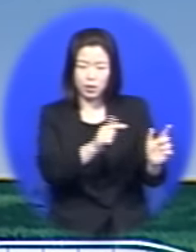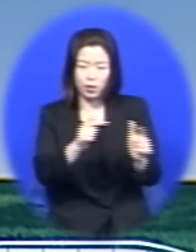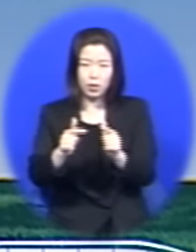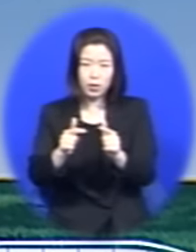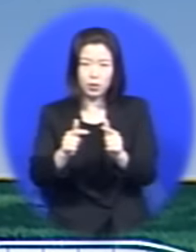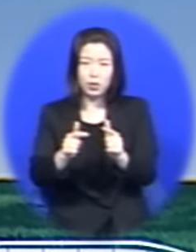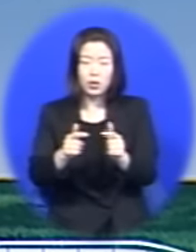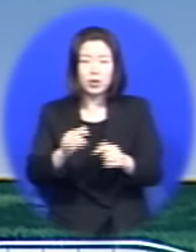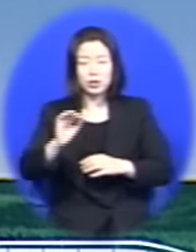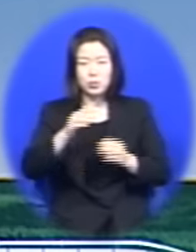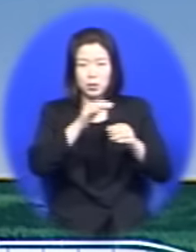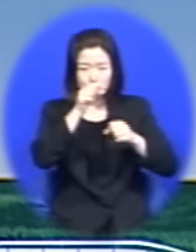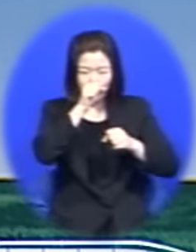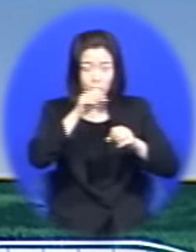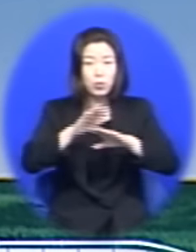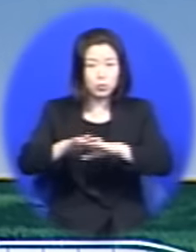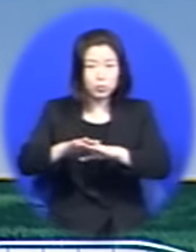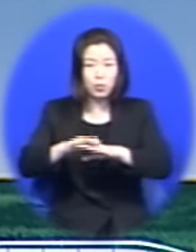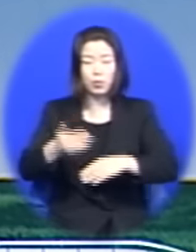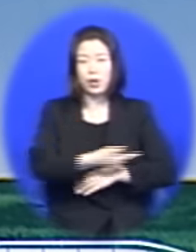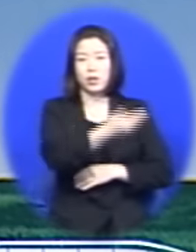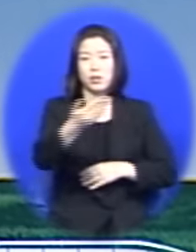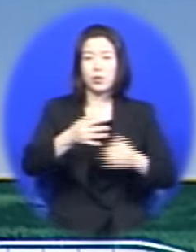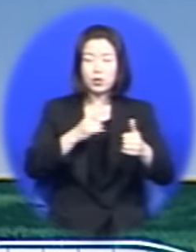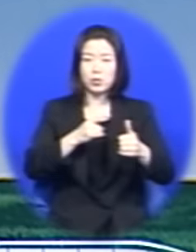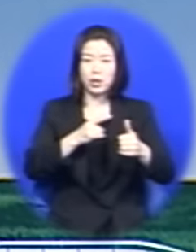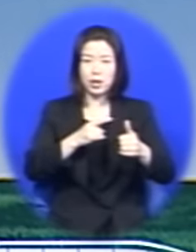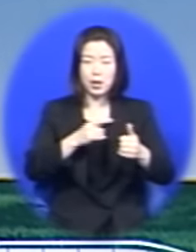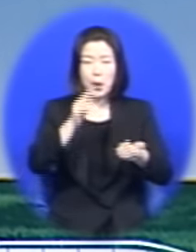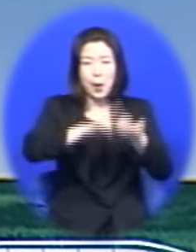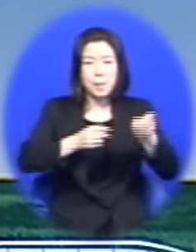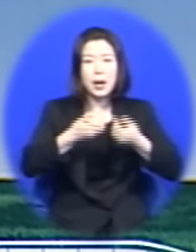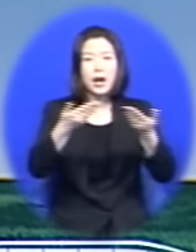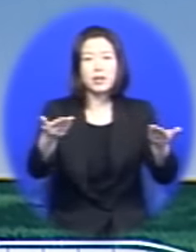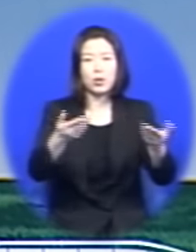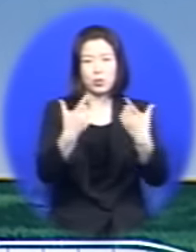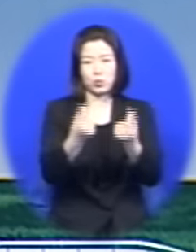두고 여러분들에게 세일즈 하는 거예요.